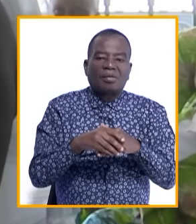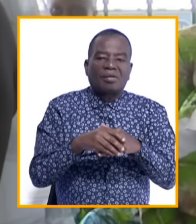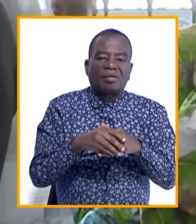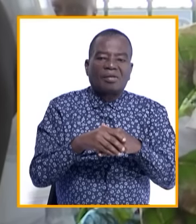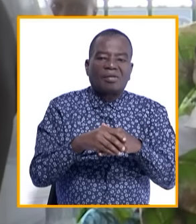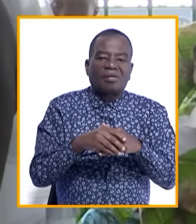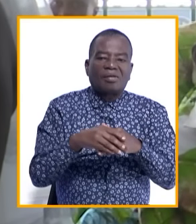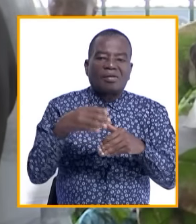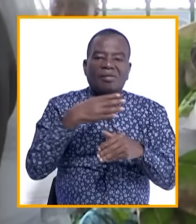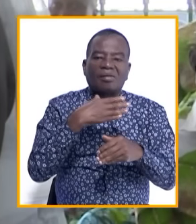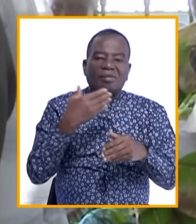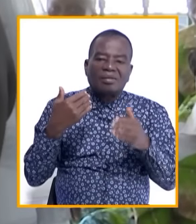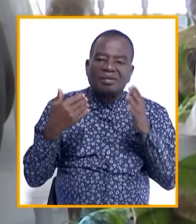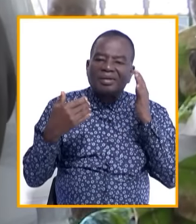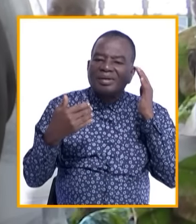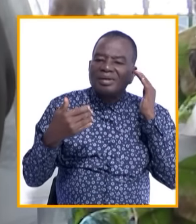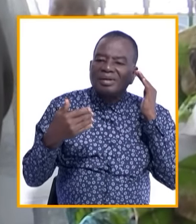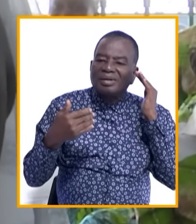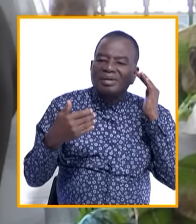conjoint.